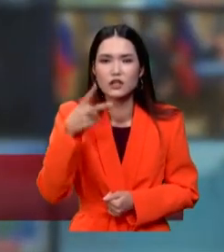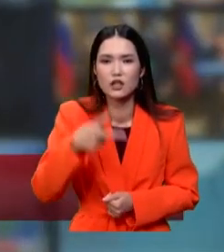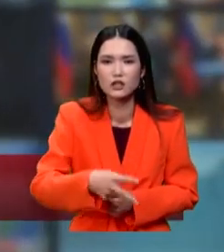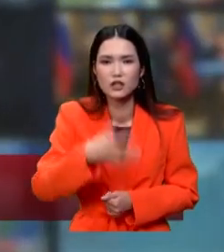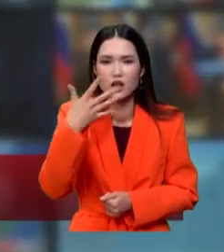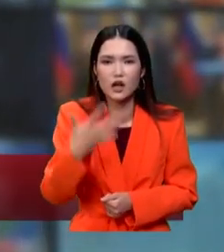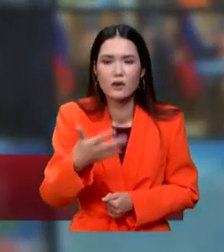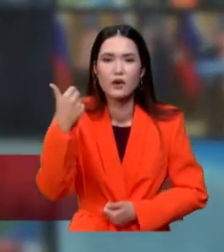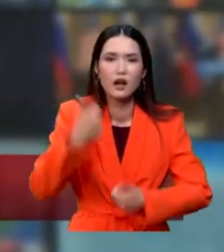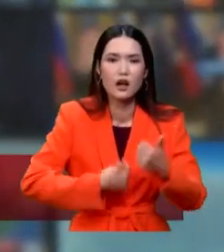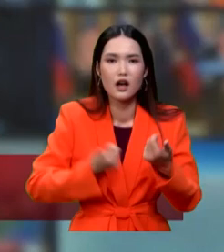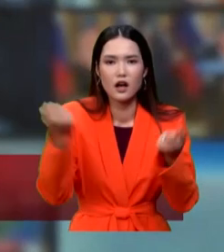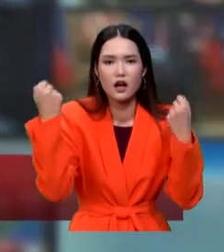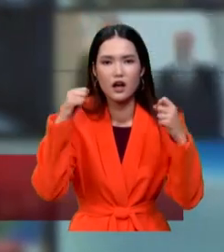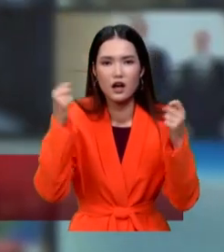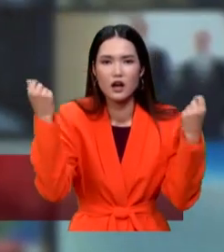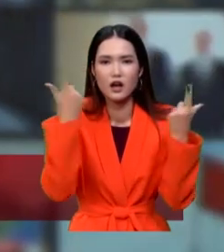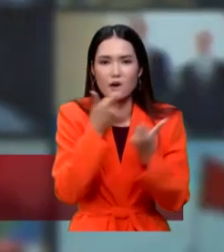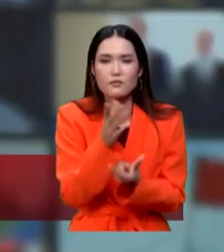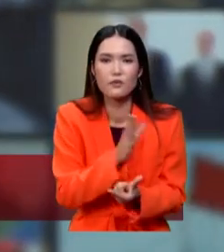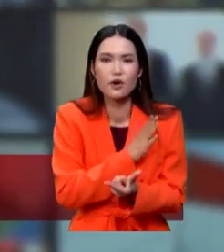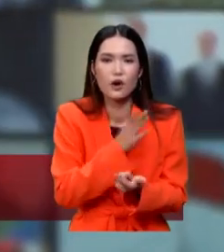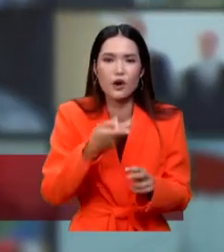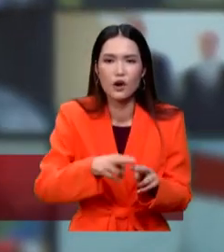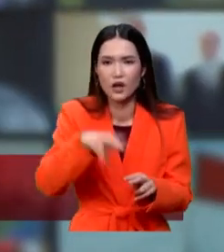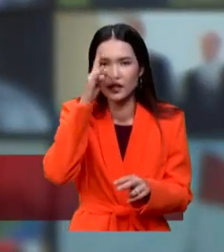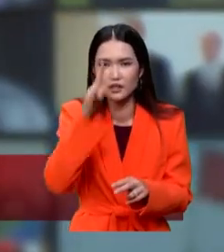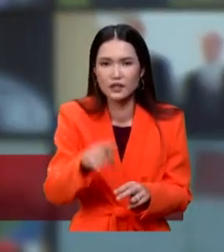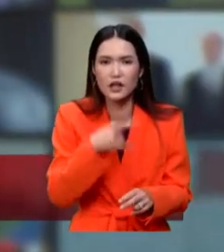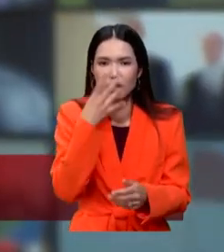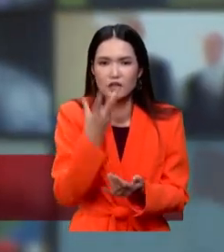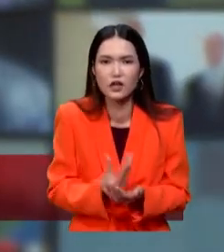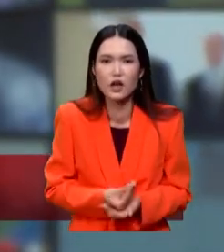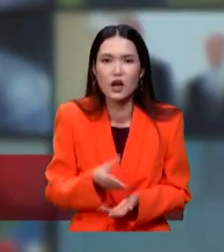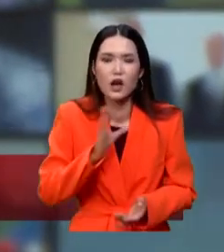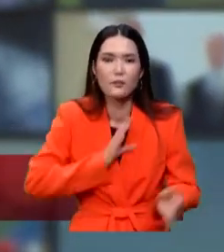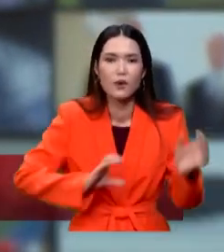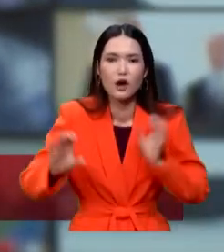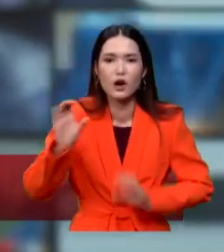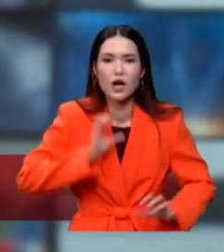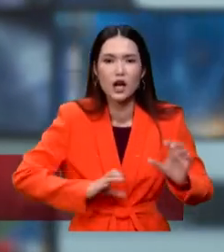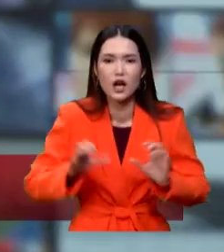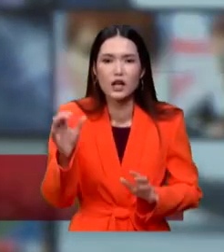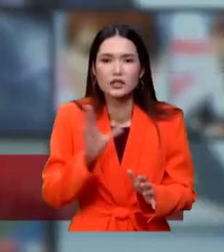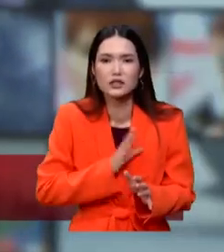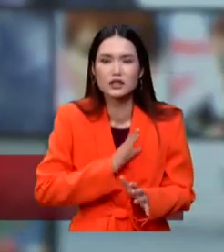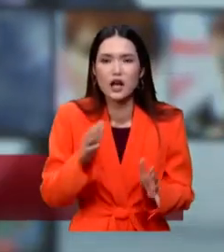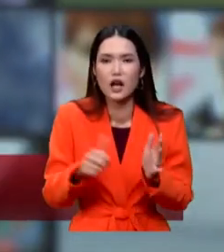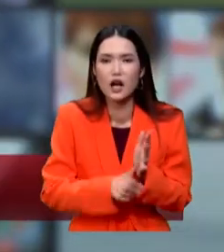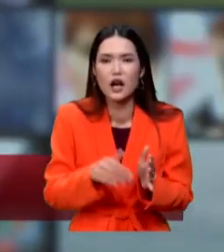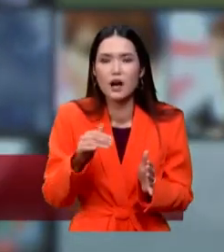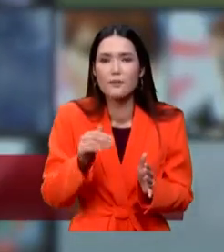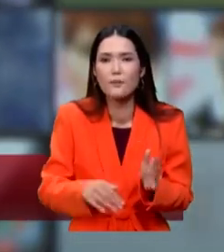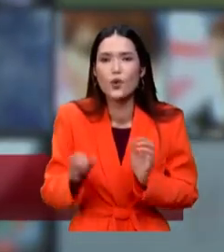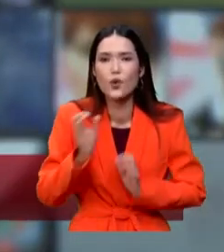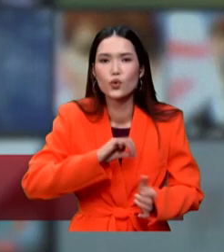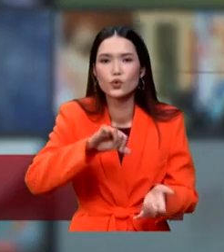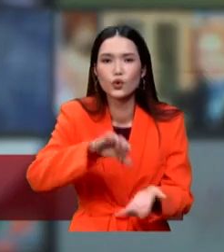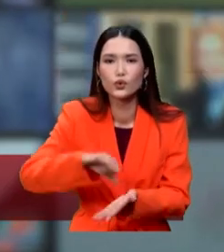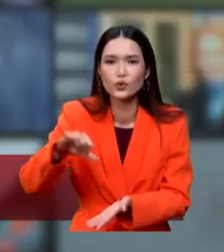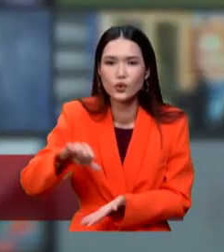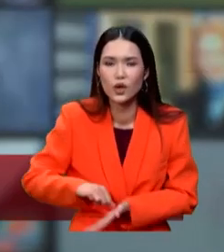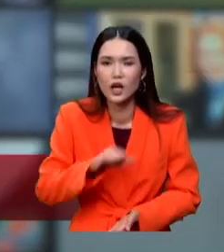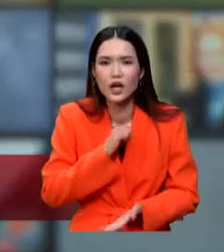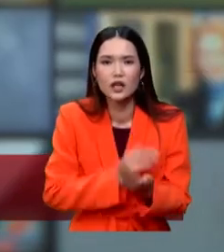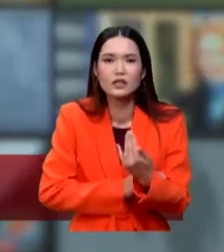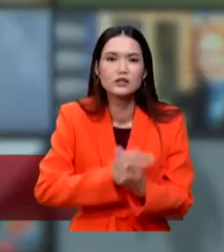2024-2025 байқауының жеңімпаздары анықталды. Оған Қазақстанның жетекші университеттерінің 6000 студенті қатысып, аймақтық финалда ел